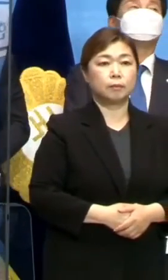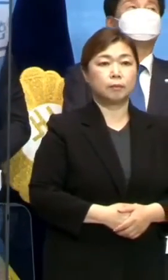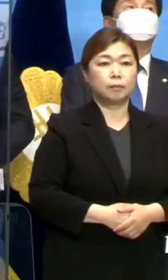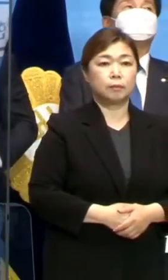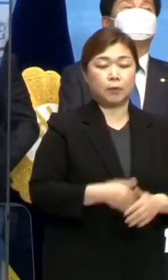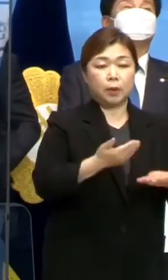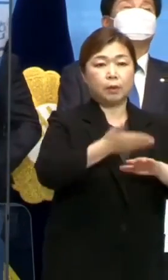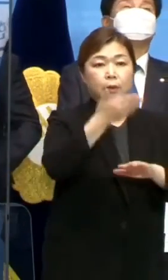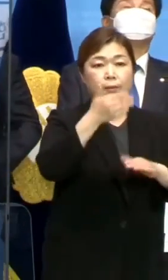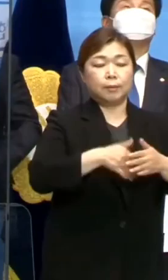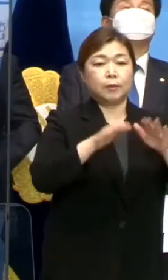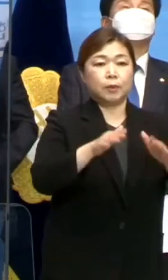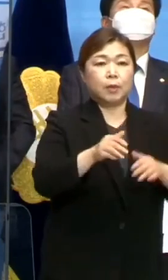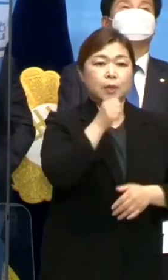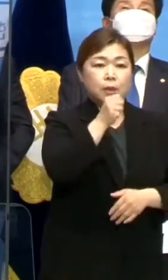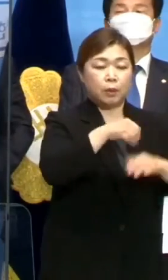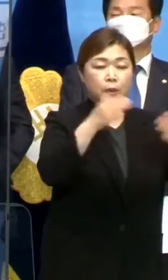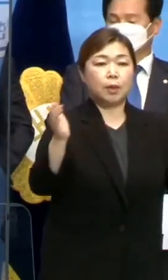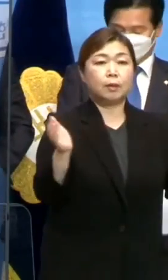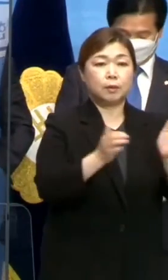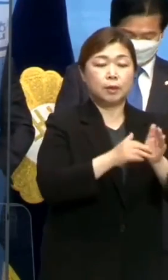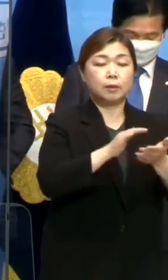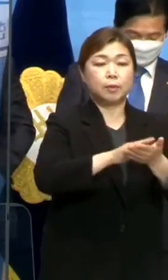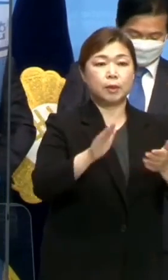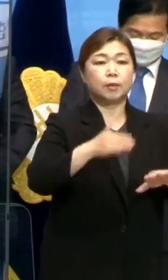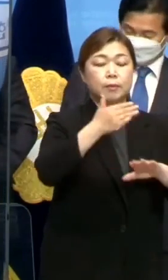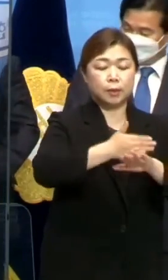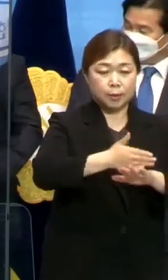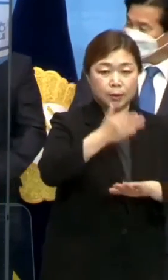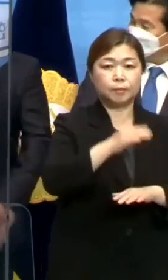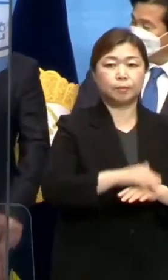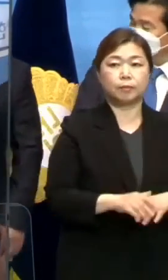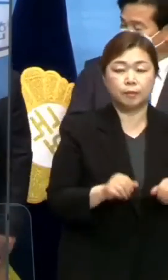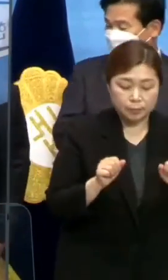4 이것으로 오늘 기자회견을 모두 마치겠습니다 감사합니다